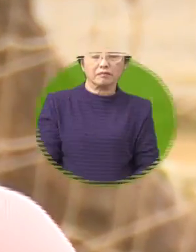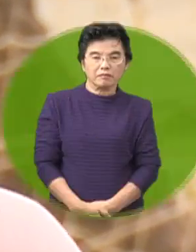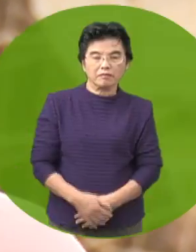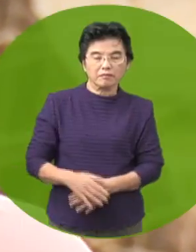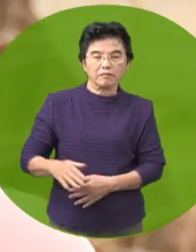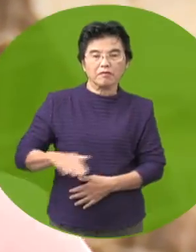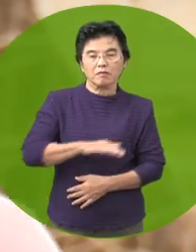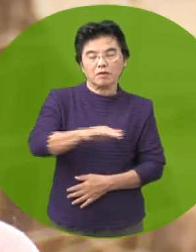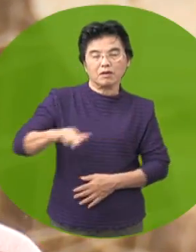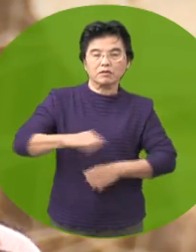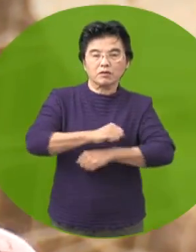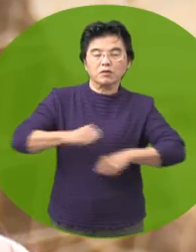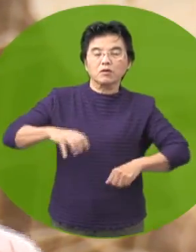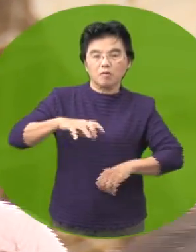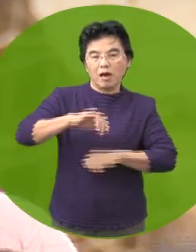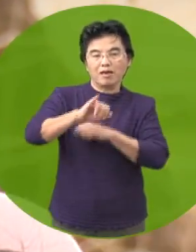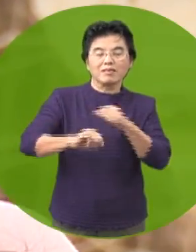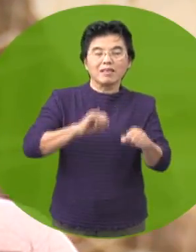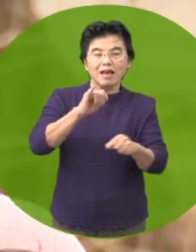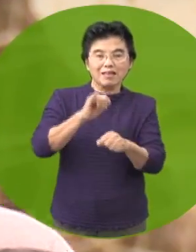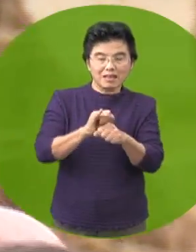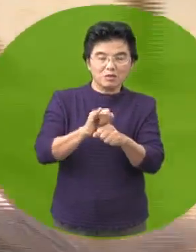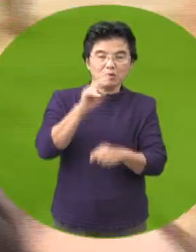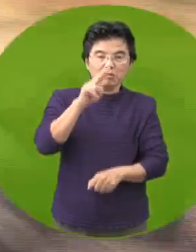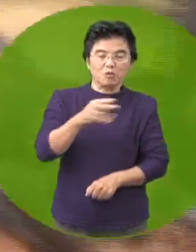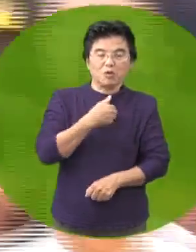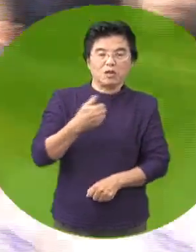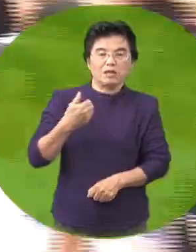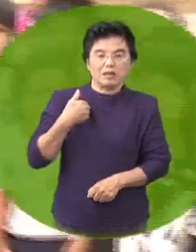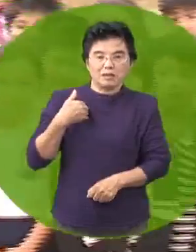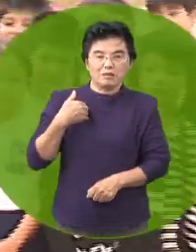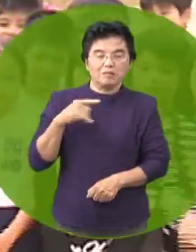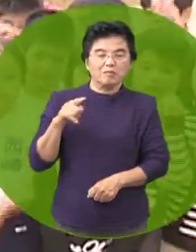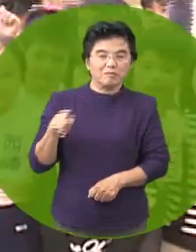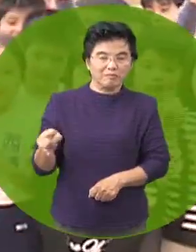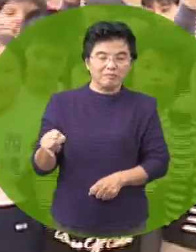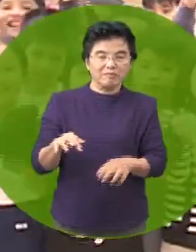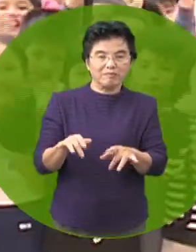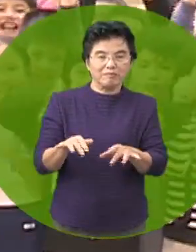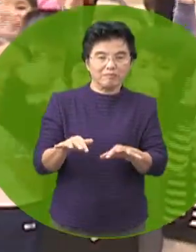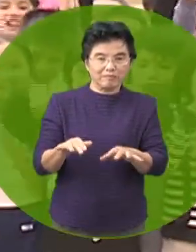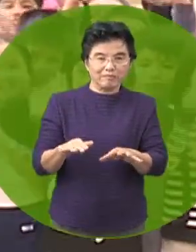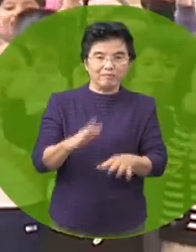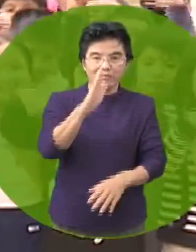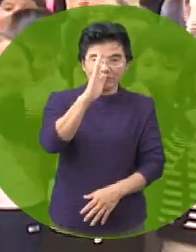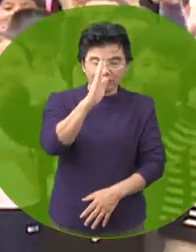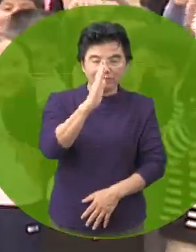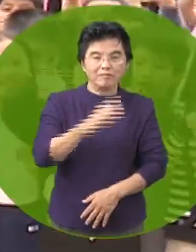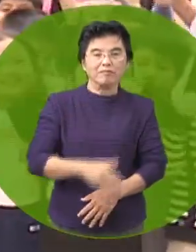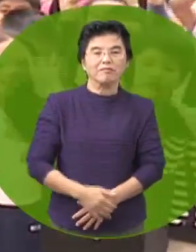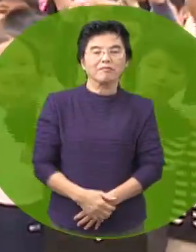うまんち広場はインターネットでもご覧いただけます。こちらへぜひアクセスしてくださいね。